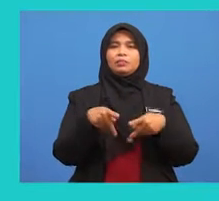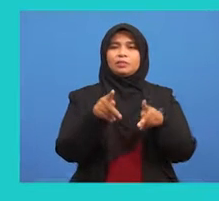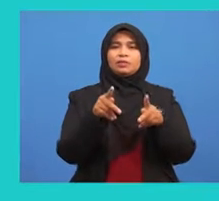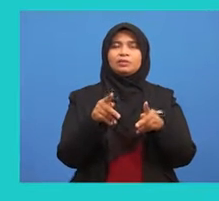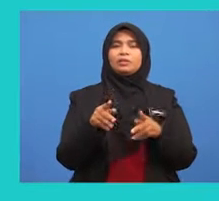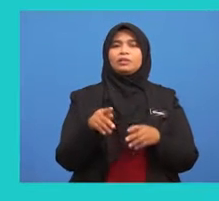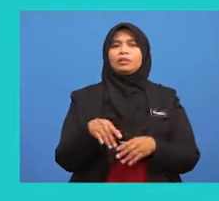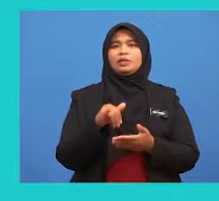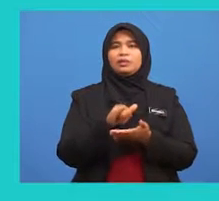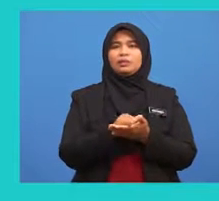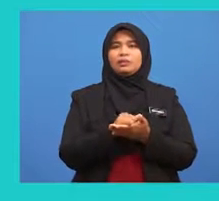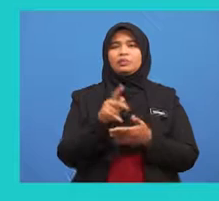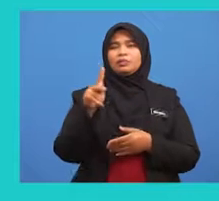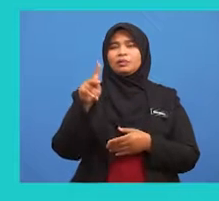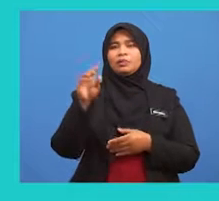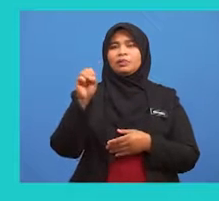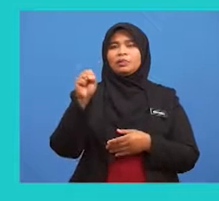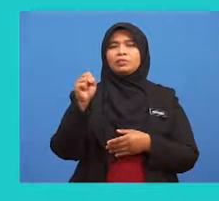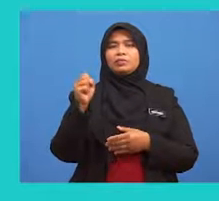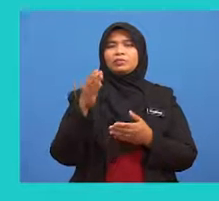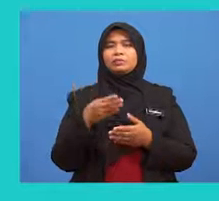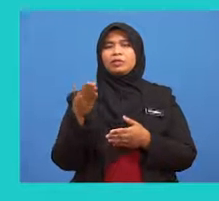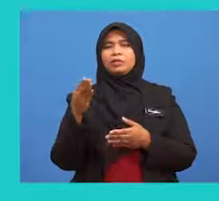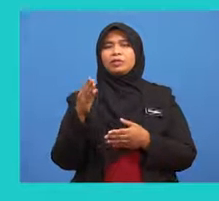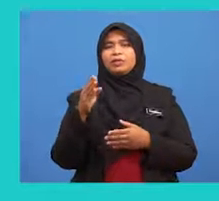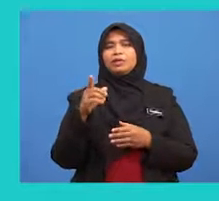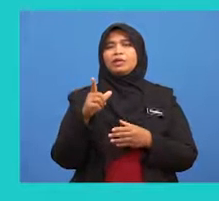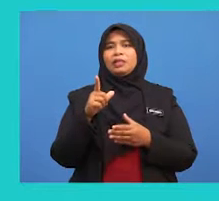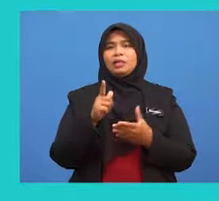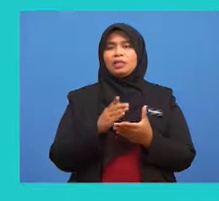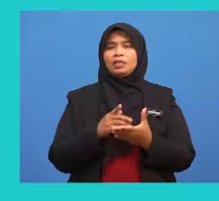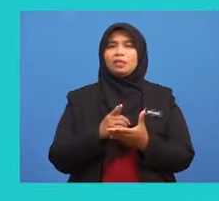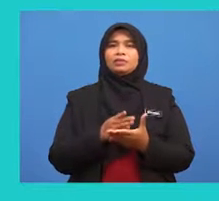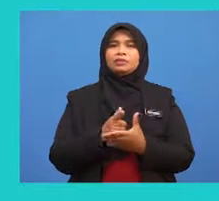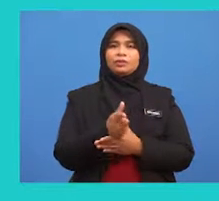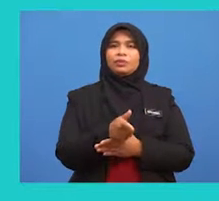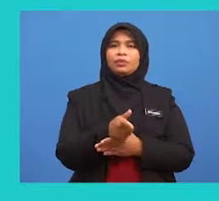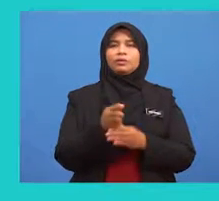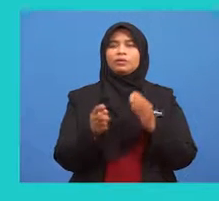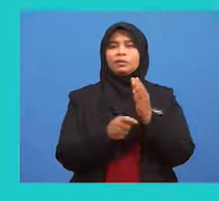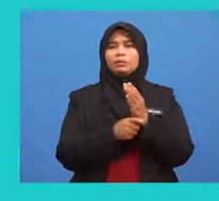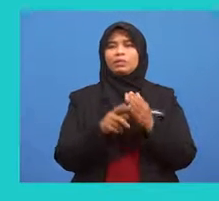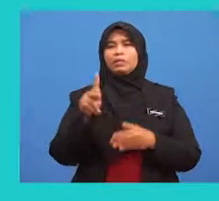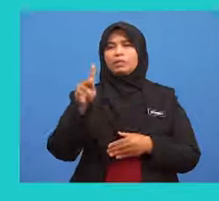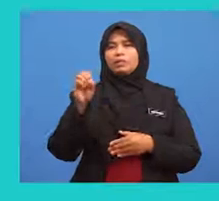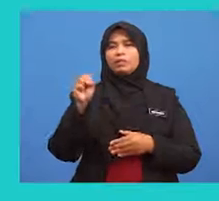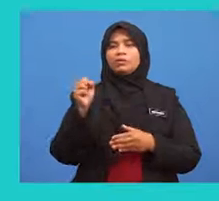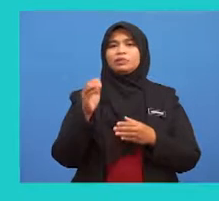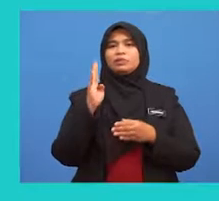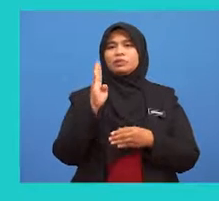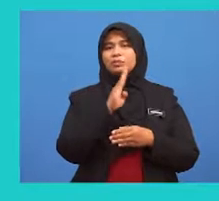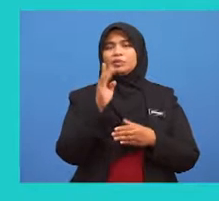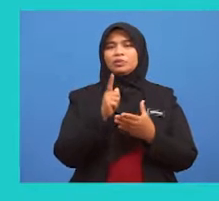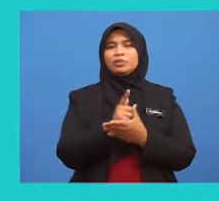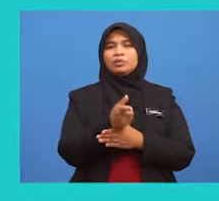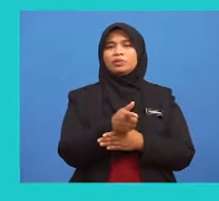bahan langsung ditambah kos buruh langsung ditambah